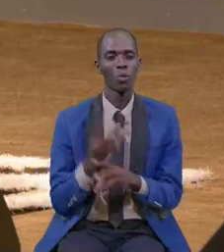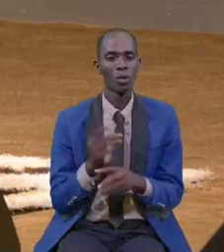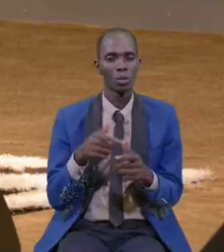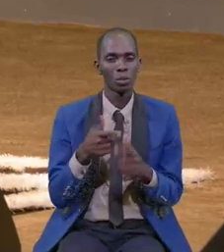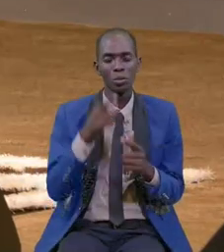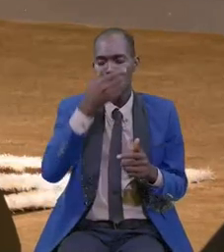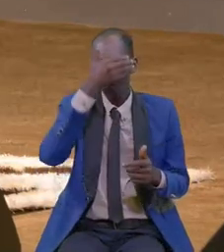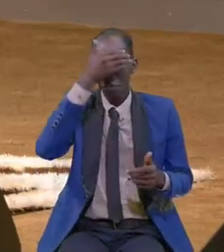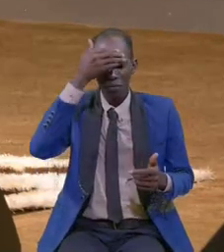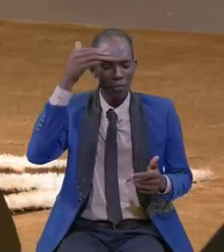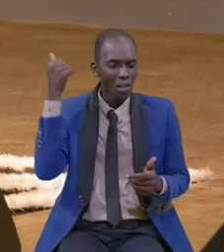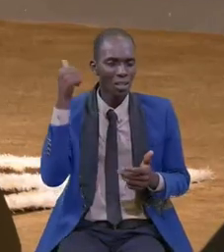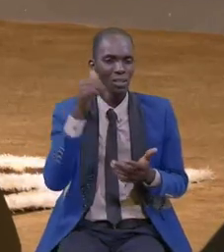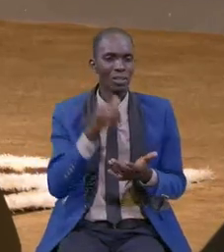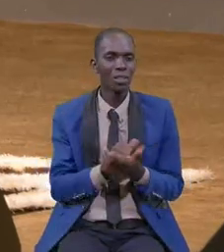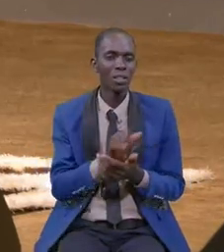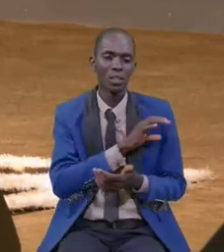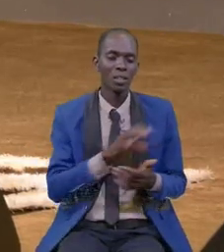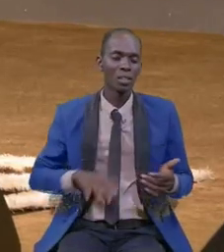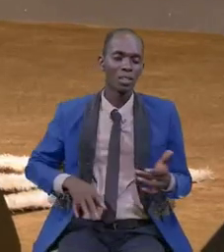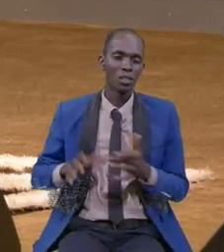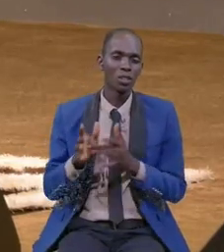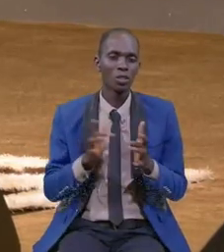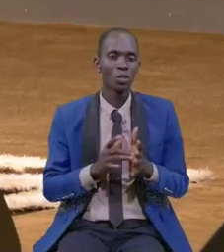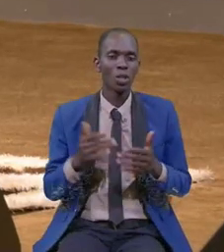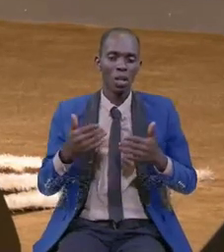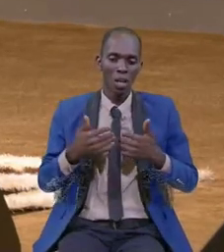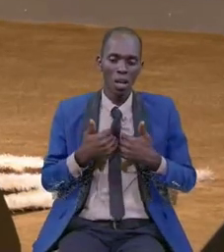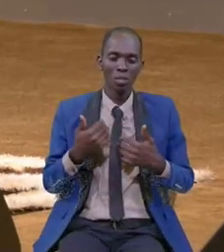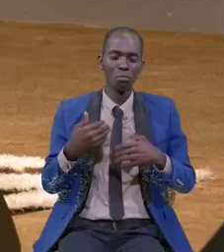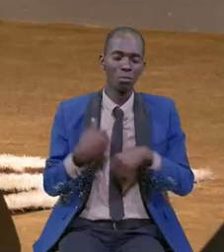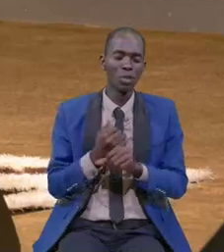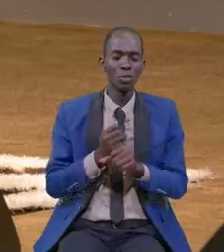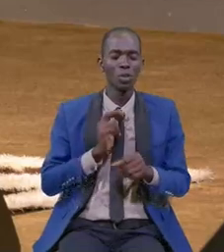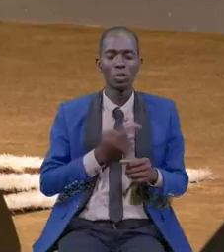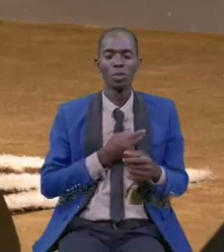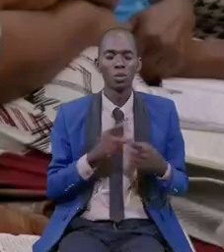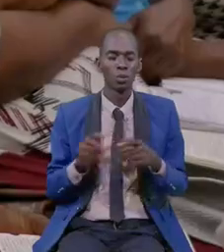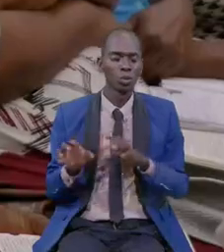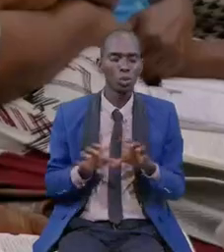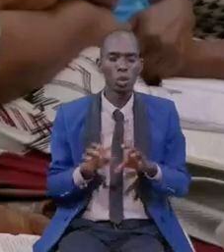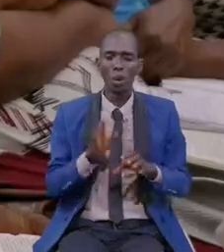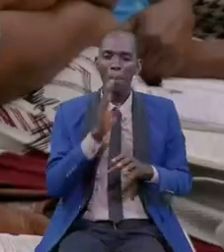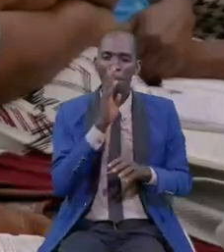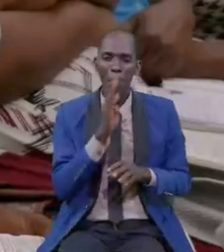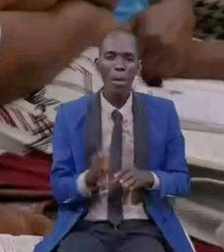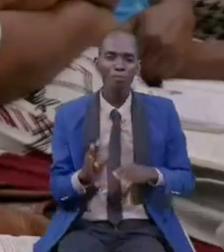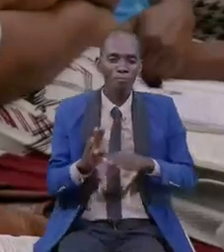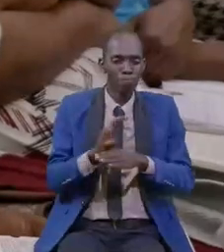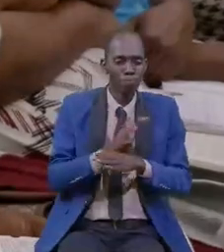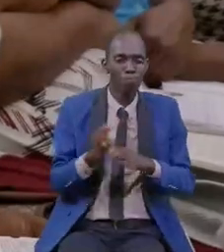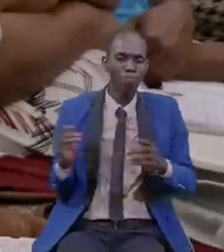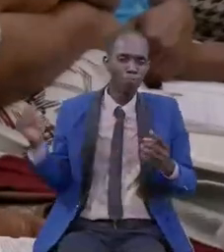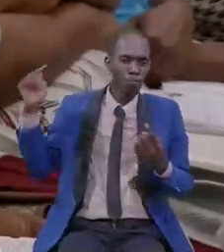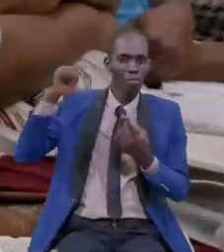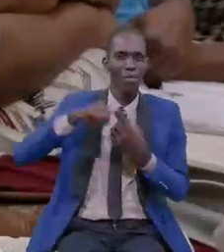ce que Christ le Sauveur notre Rédempteur nous a confié ce qui nous a laisser à faire faites les valoir jusqu'à ce que je revienne